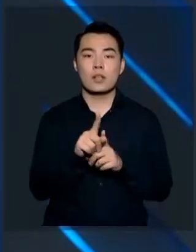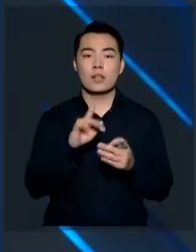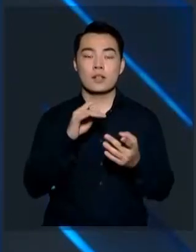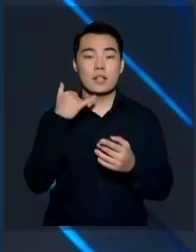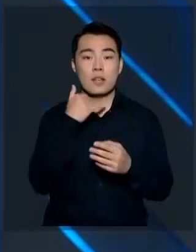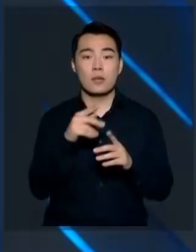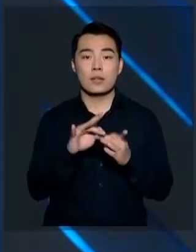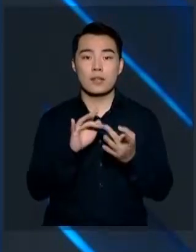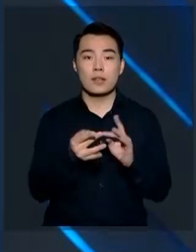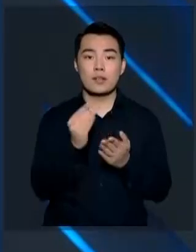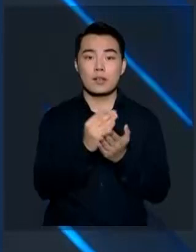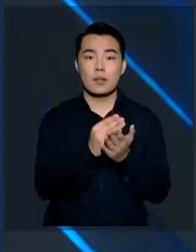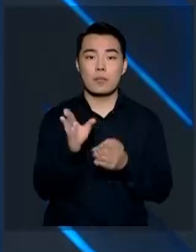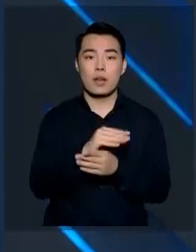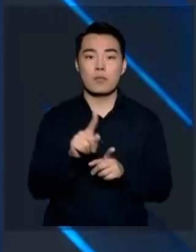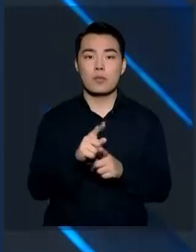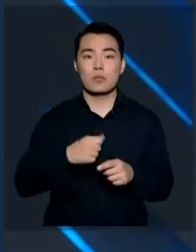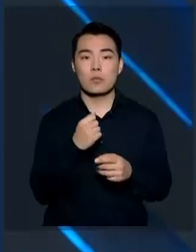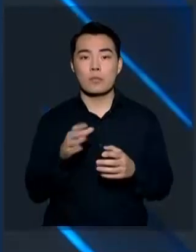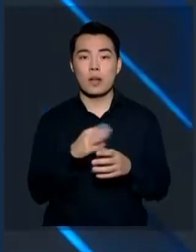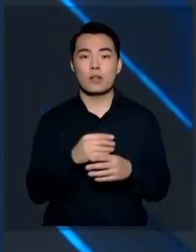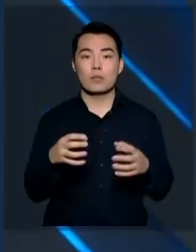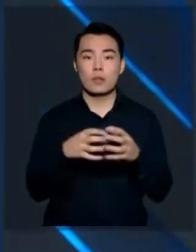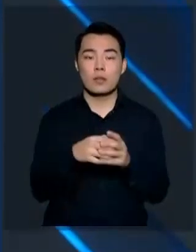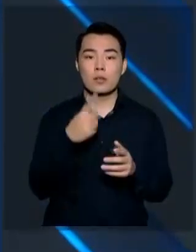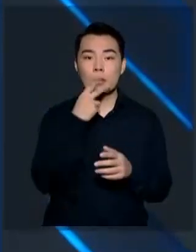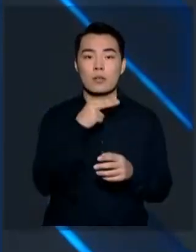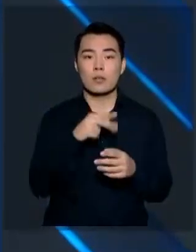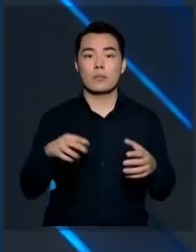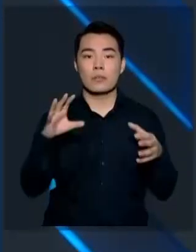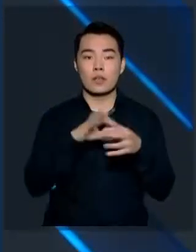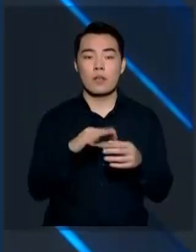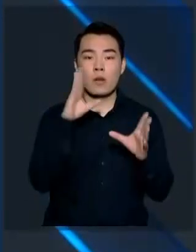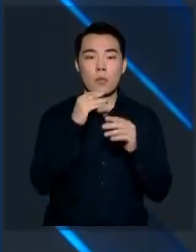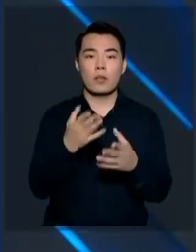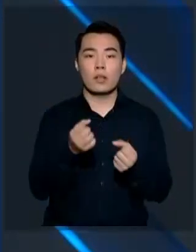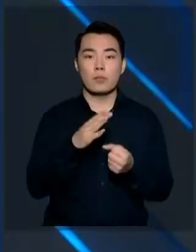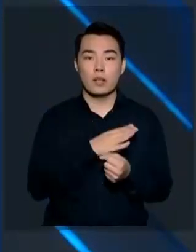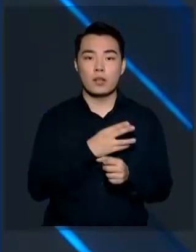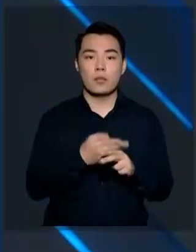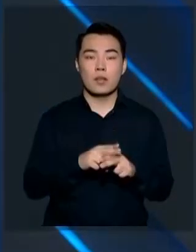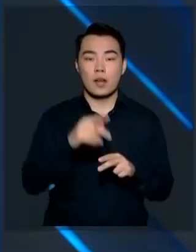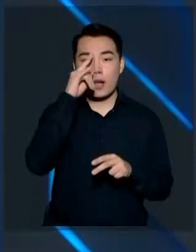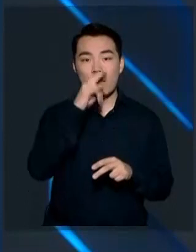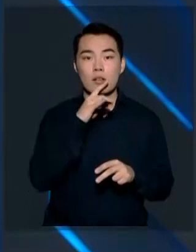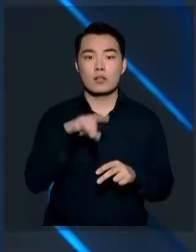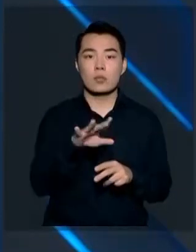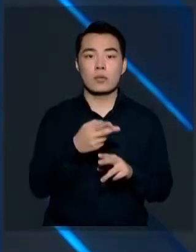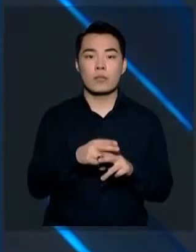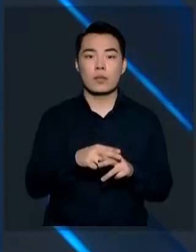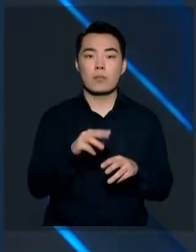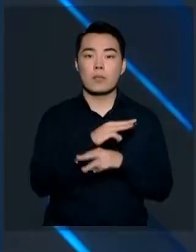қосымша арқылы жауапкершілік шектеулі серіктестікті назарда тіркеуге мүмкіндік алды. Бұл туралы бүгін Қазақстан Республикасының